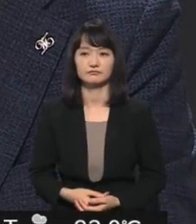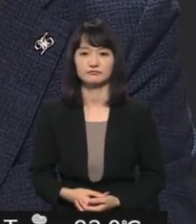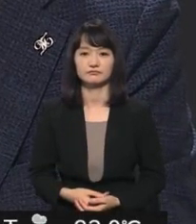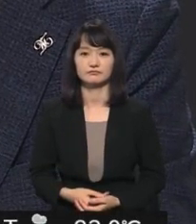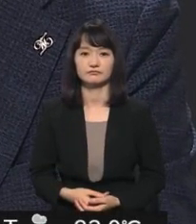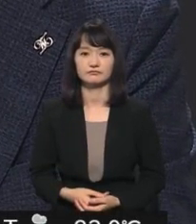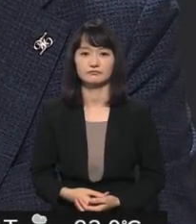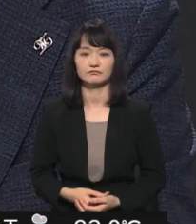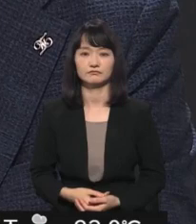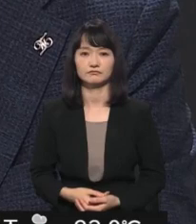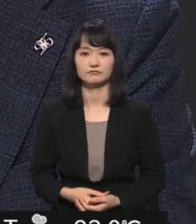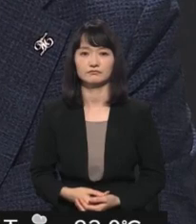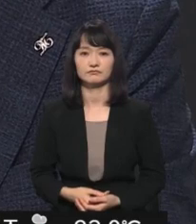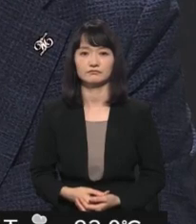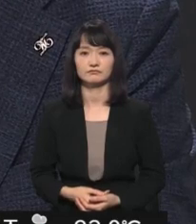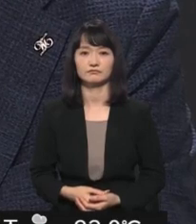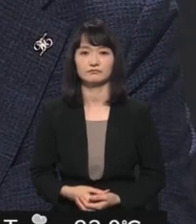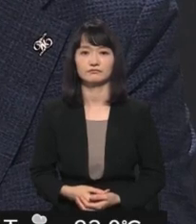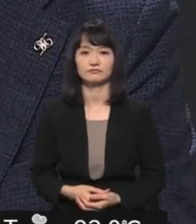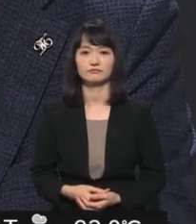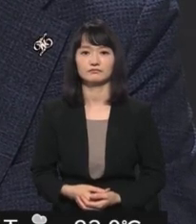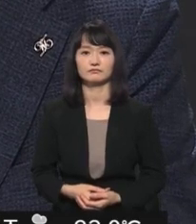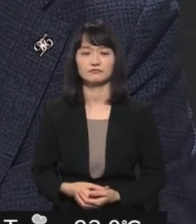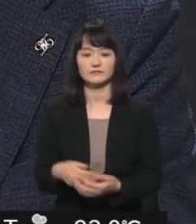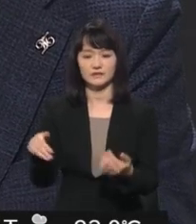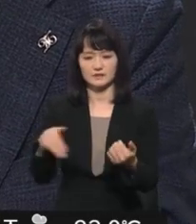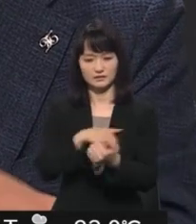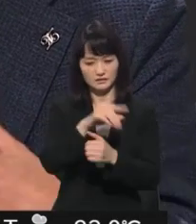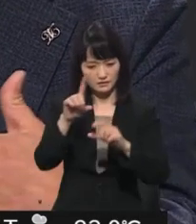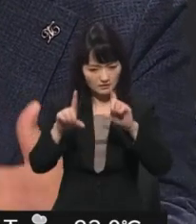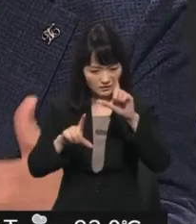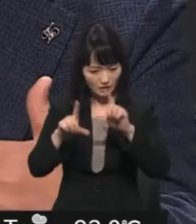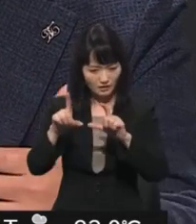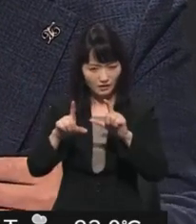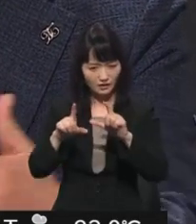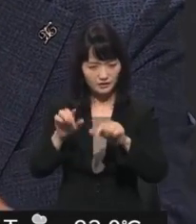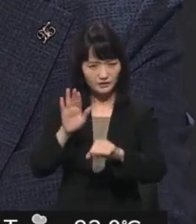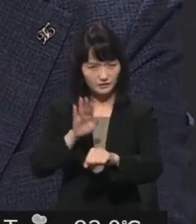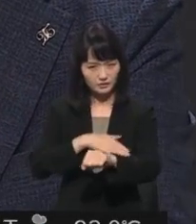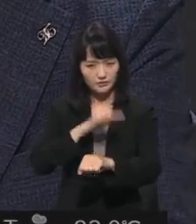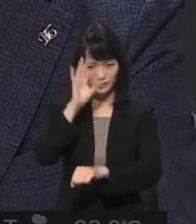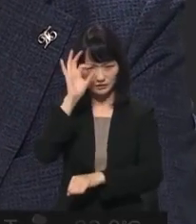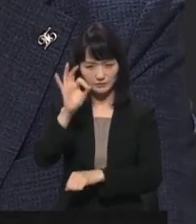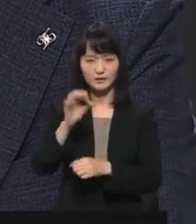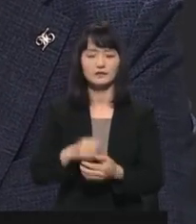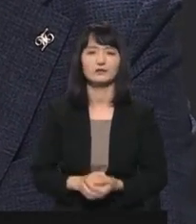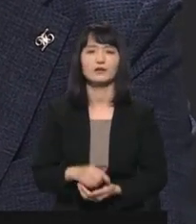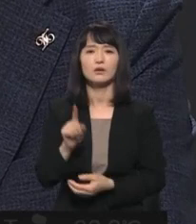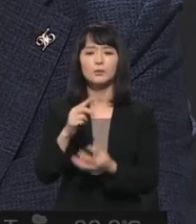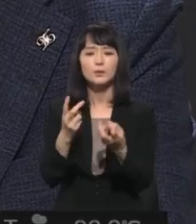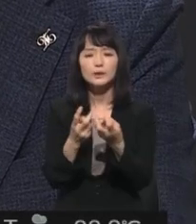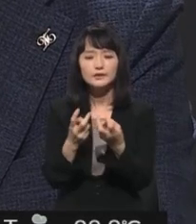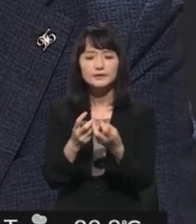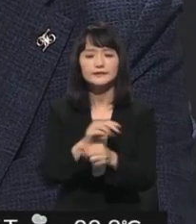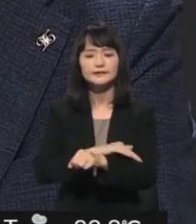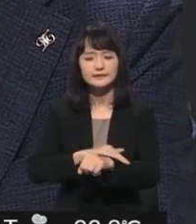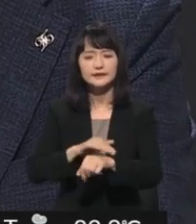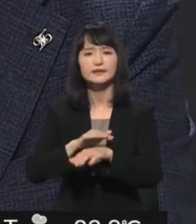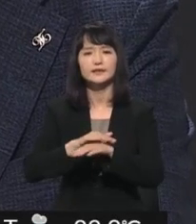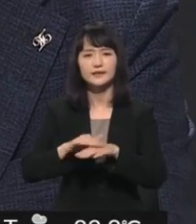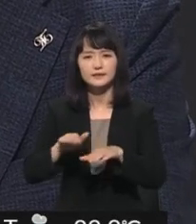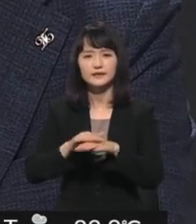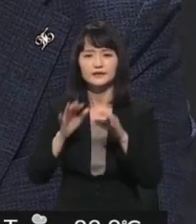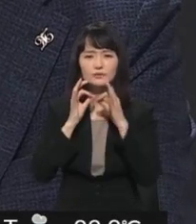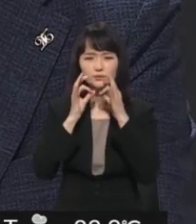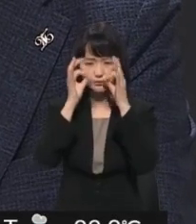그 국면에서 잘못을 반복하는 것을 봤고 그것을 어떻게든 좀 잘 수수해 보려고 노력했던 사람이에요